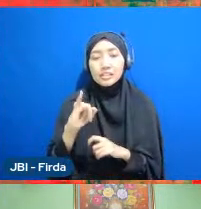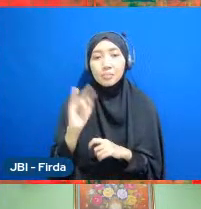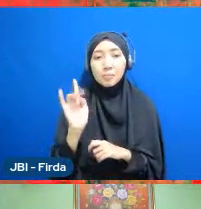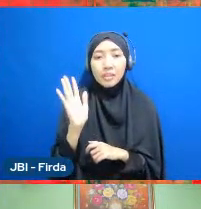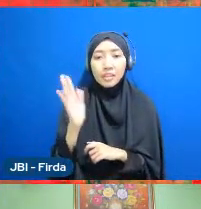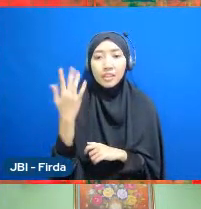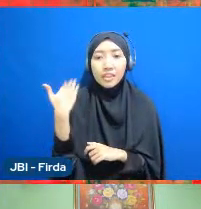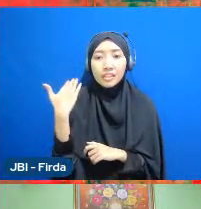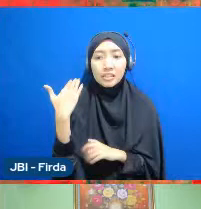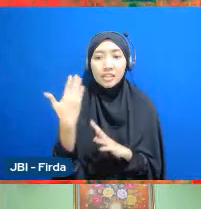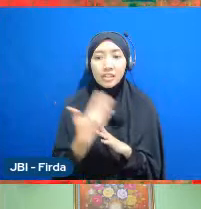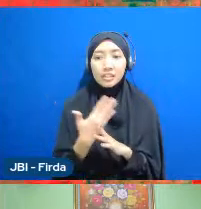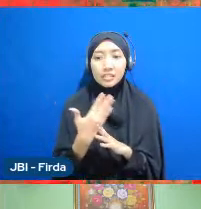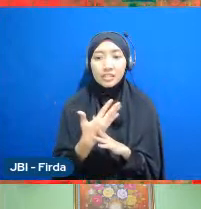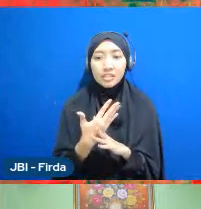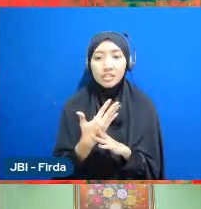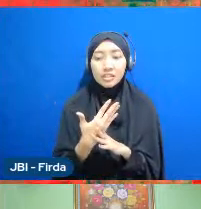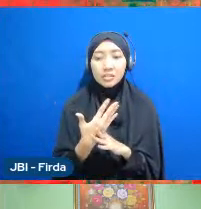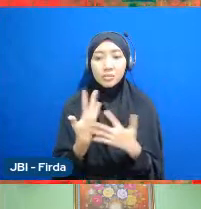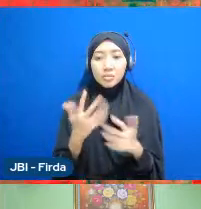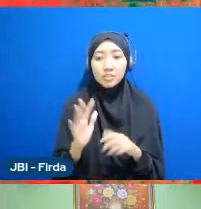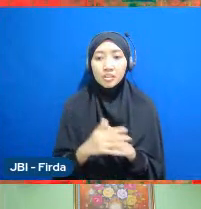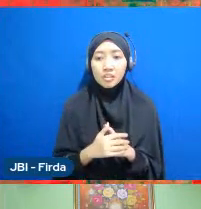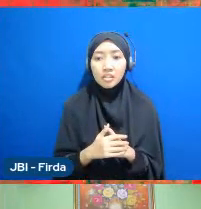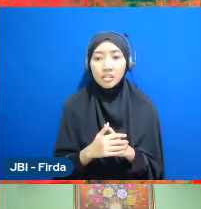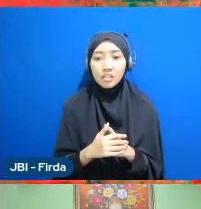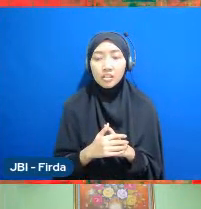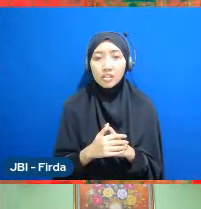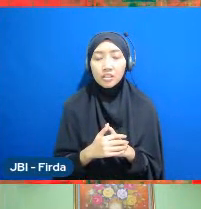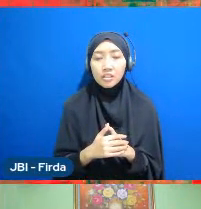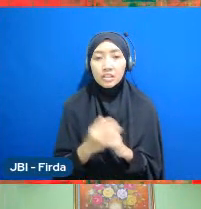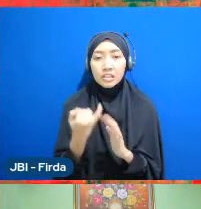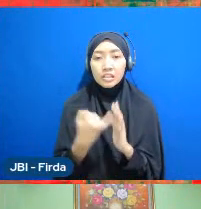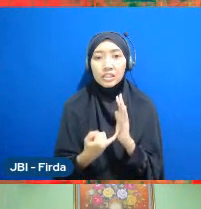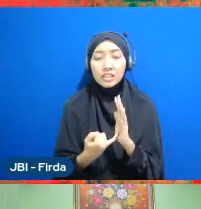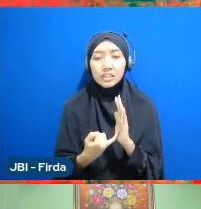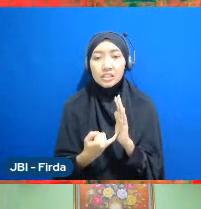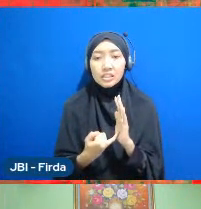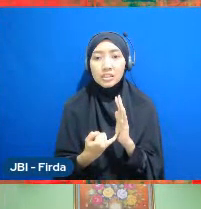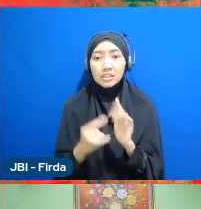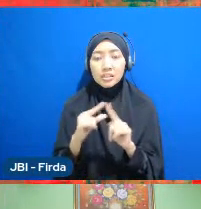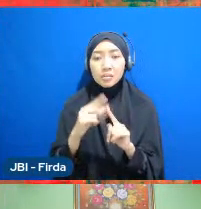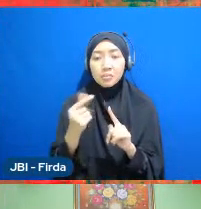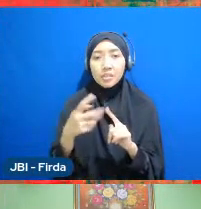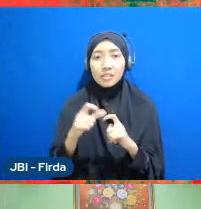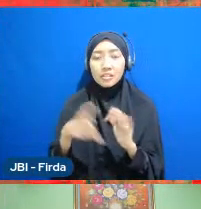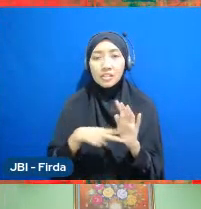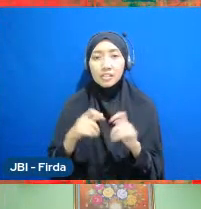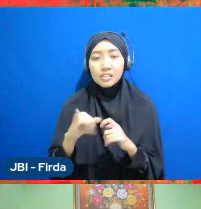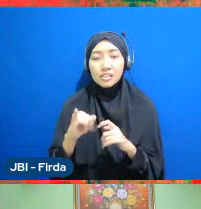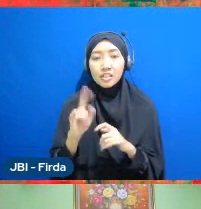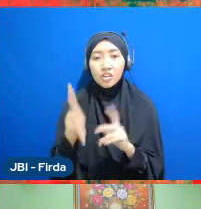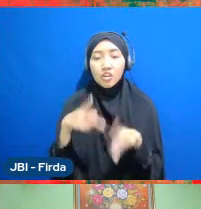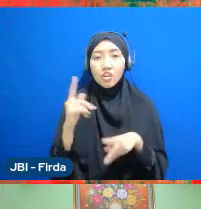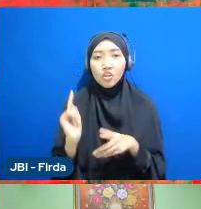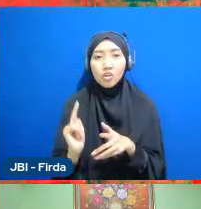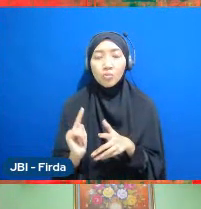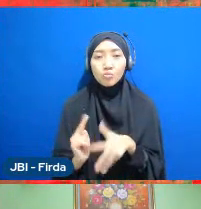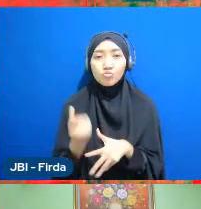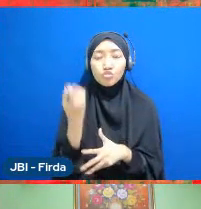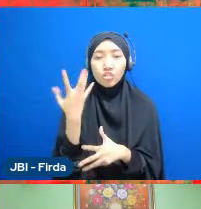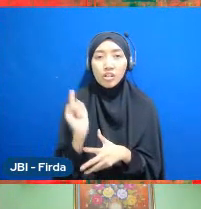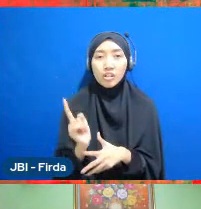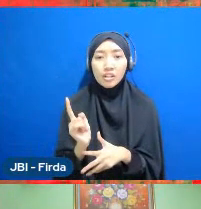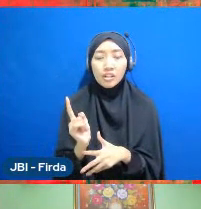sudah akses kelas ya, artinya sahabat sudah mengisi presensi. Nah, kalau sudah ada notifikasi Anda sudah